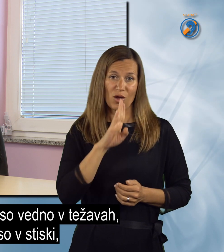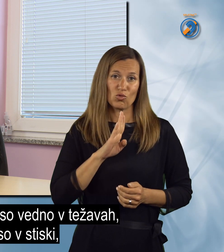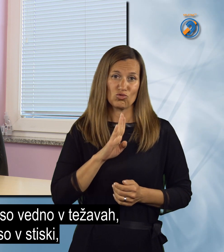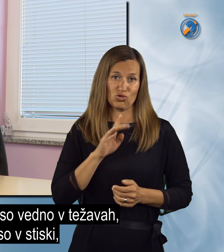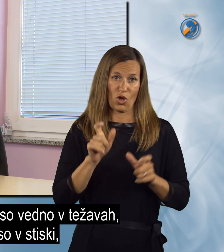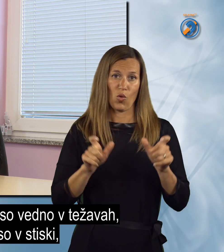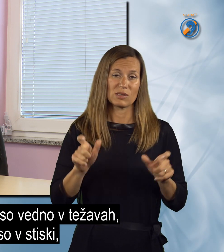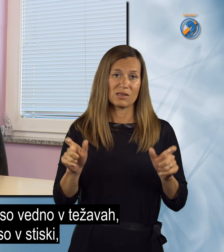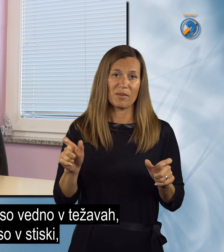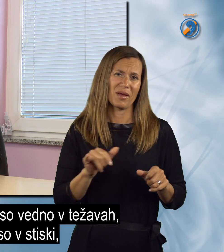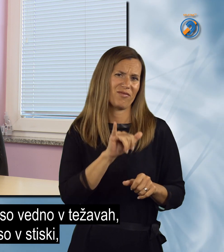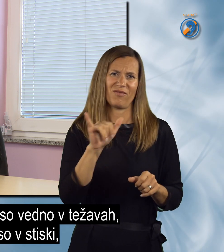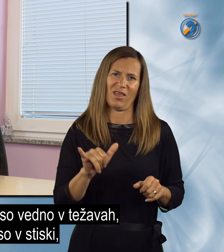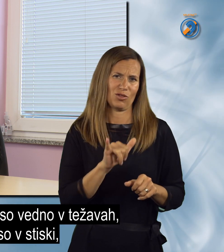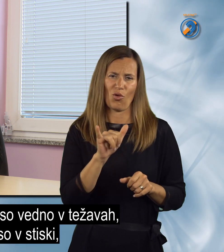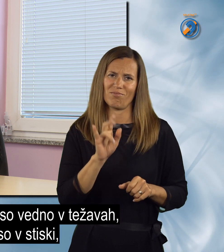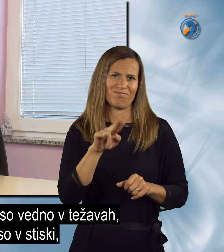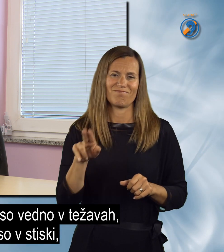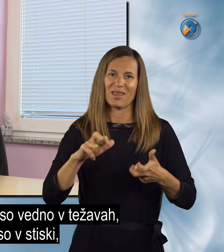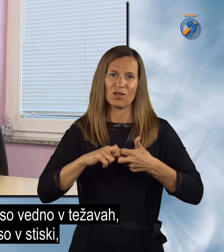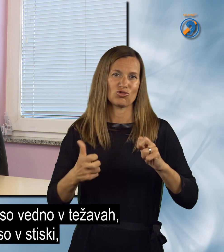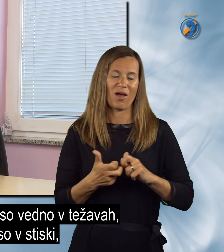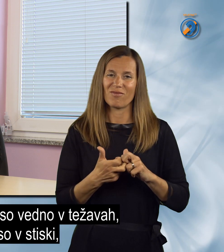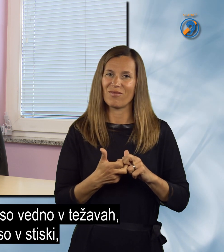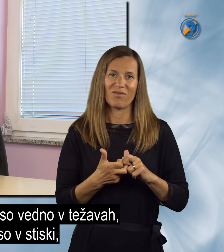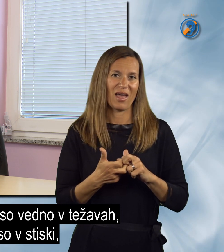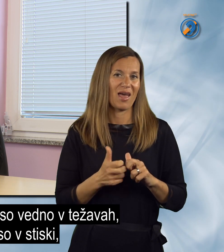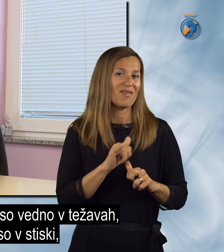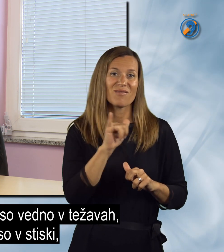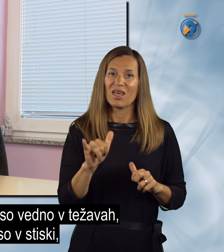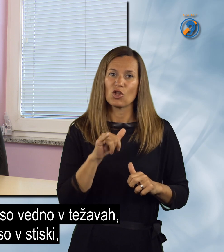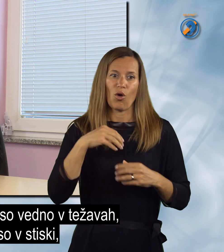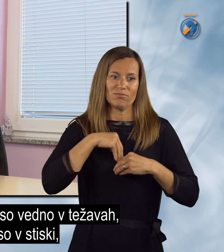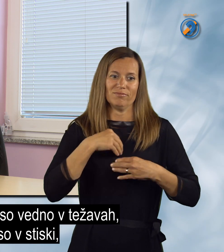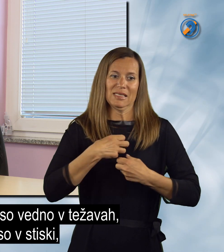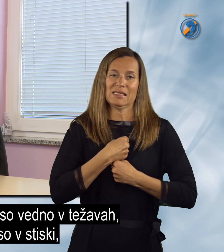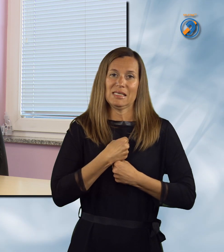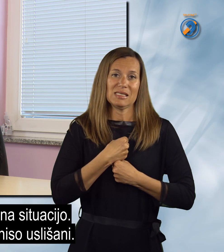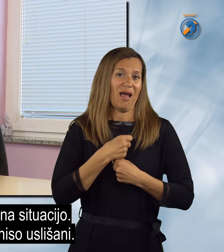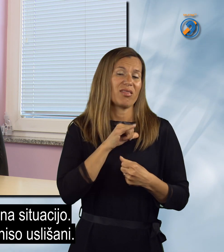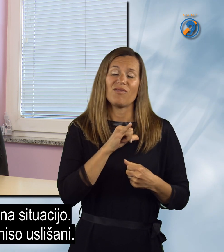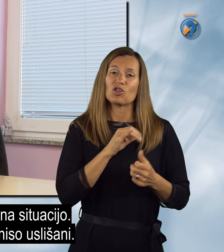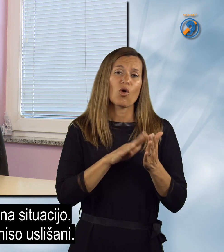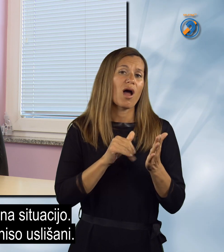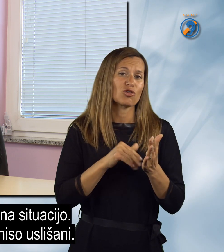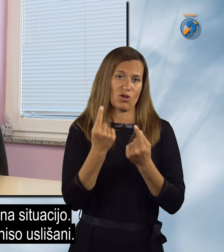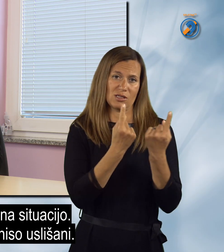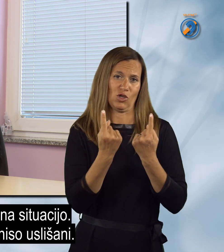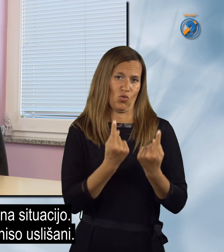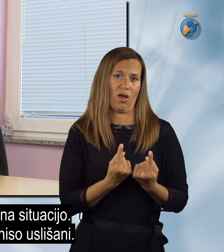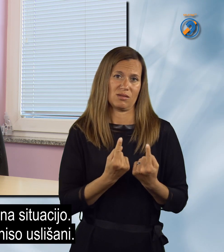Gluhi in naglušni so vedno v težavah. Vedno so v stiski, ne glede na